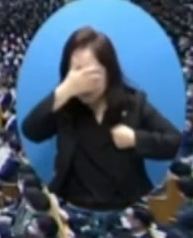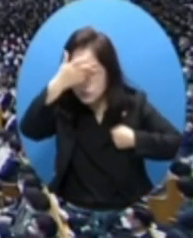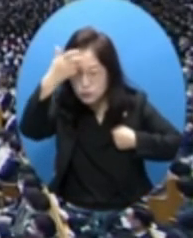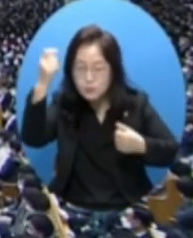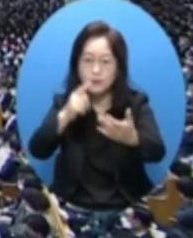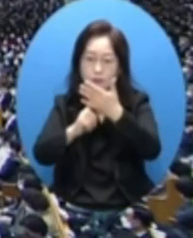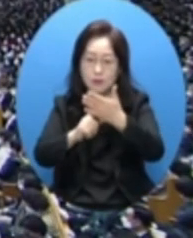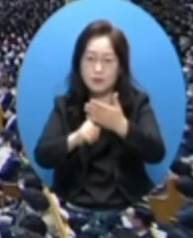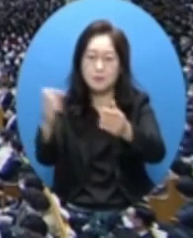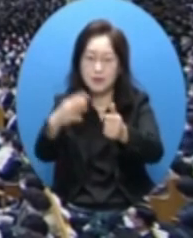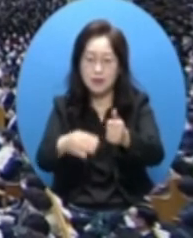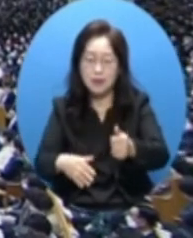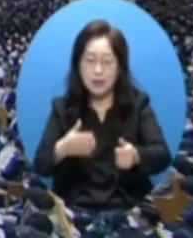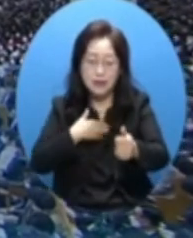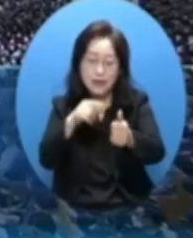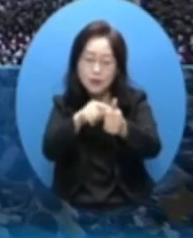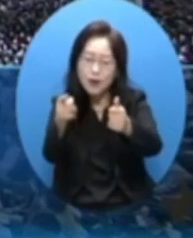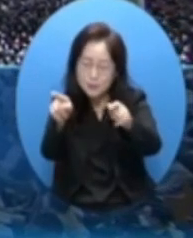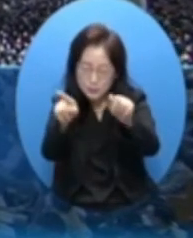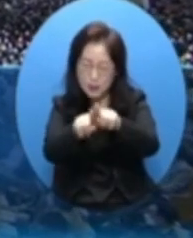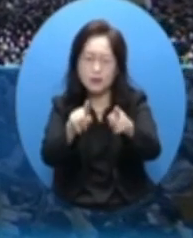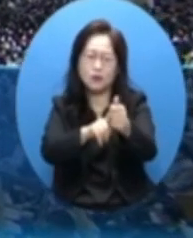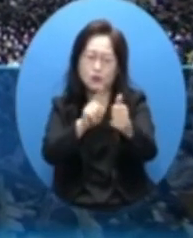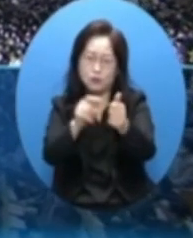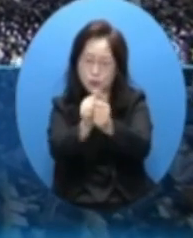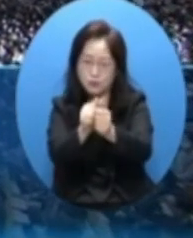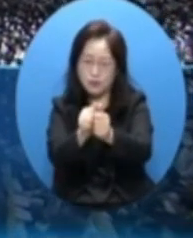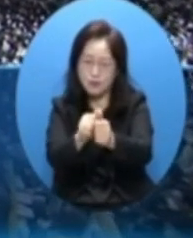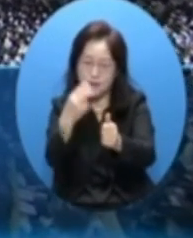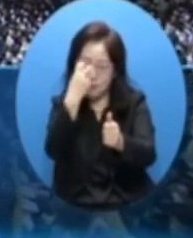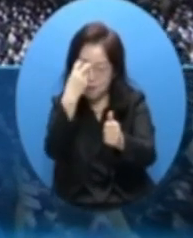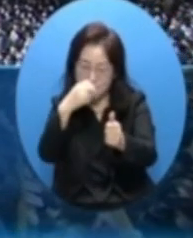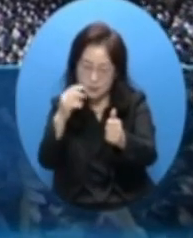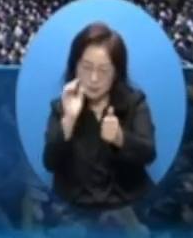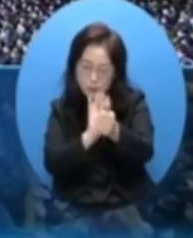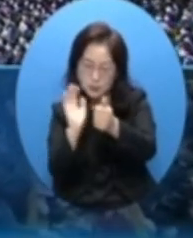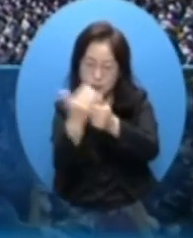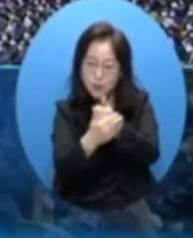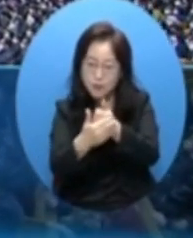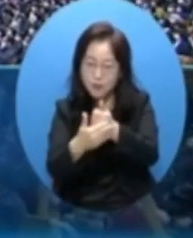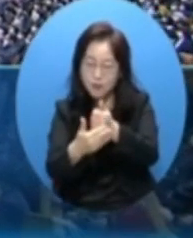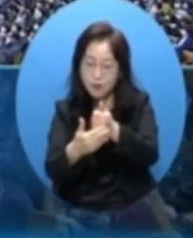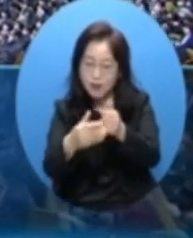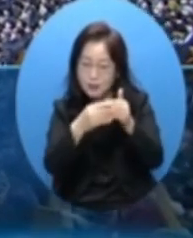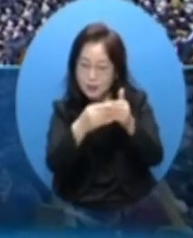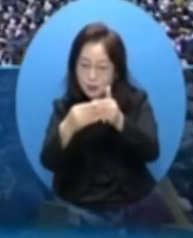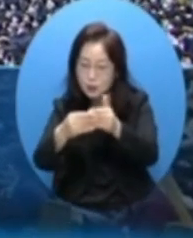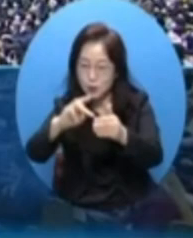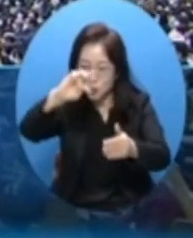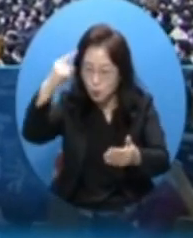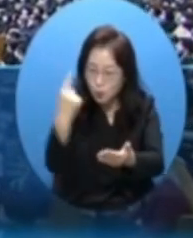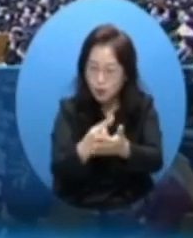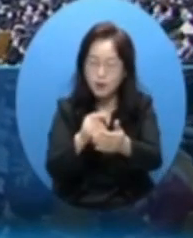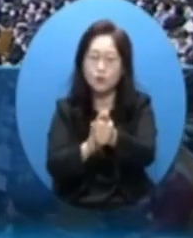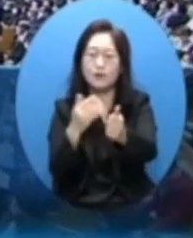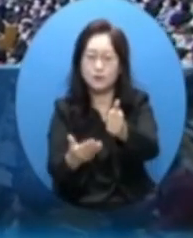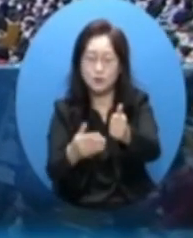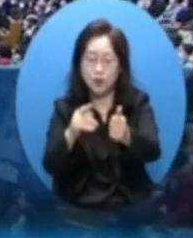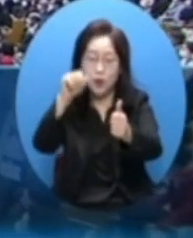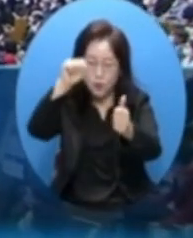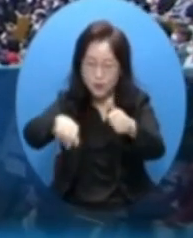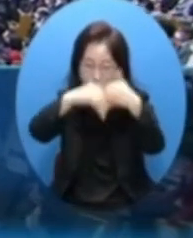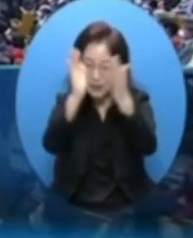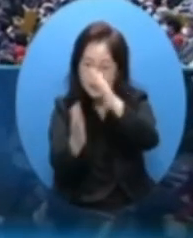말씀하셨습니다 내가 너와 함께 있어 내가 어디로 가든지 너를 지키며 너를 이끌어이 땅으로 돌아오게 할지라 내가 내게 허락한 것을